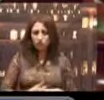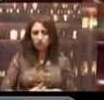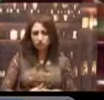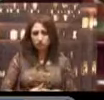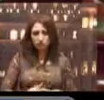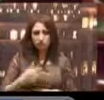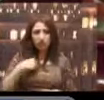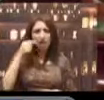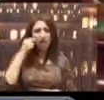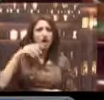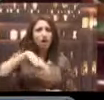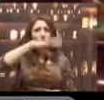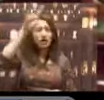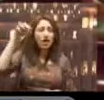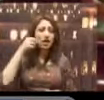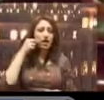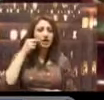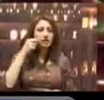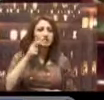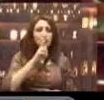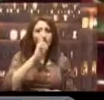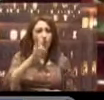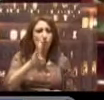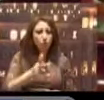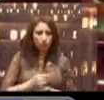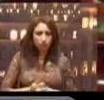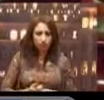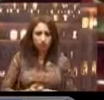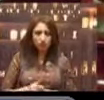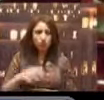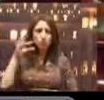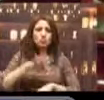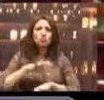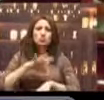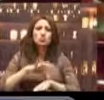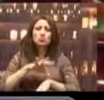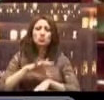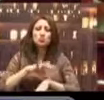فهقول للناس مثلا في مستشفى